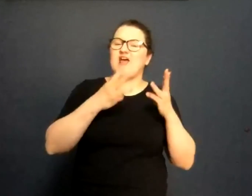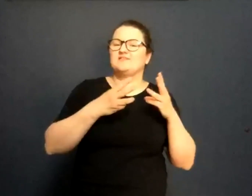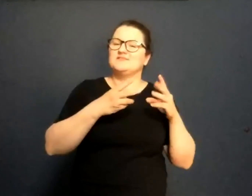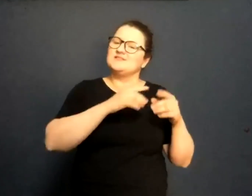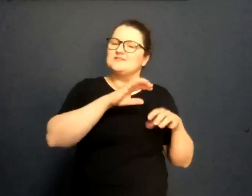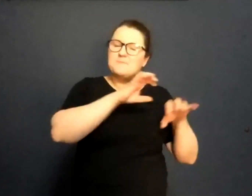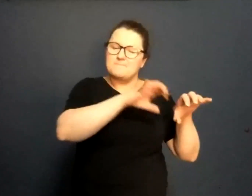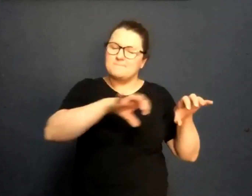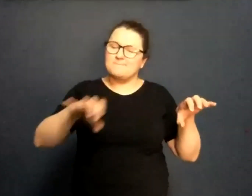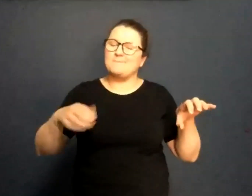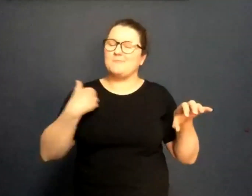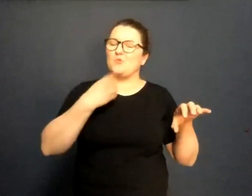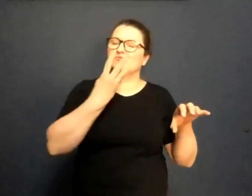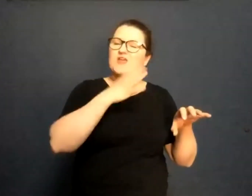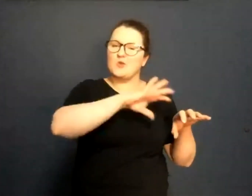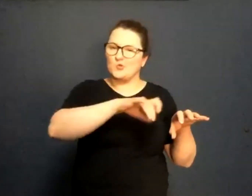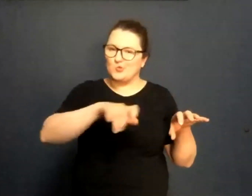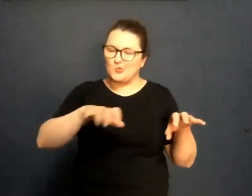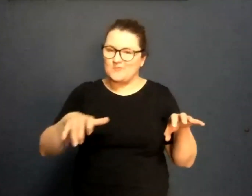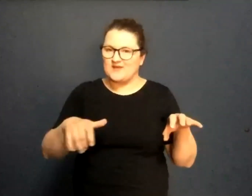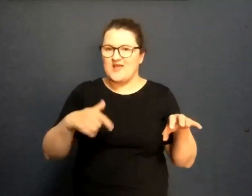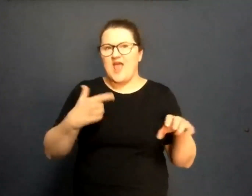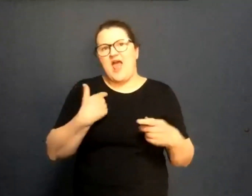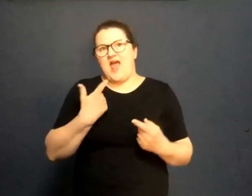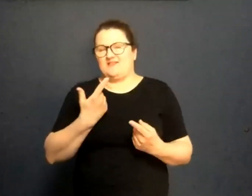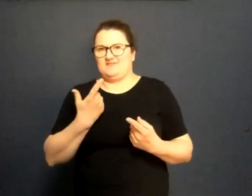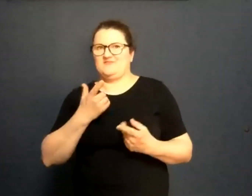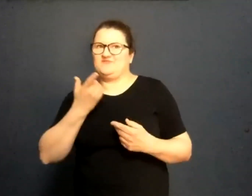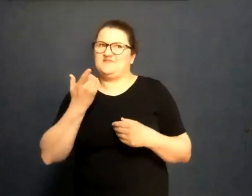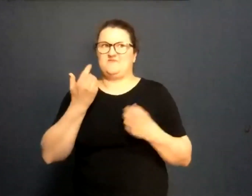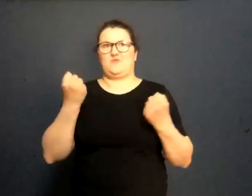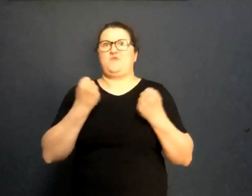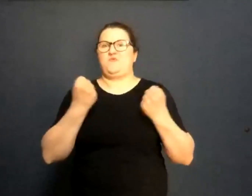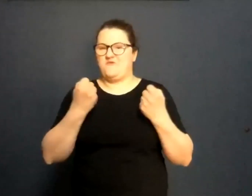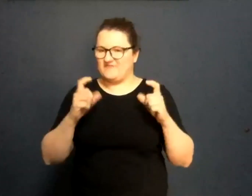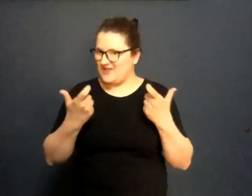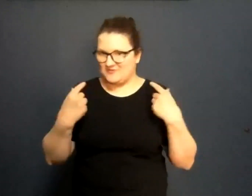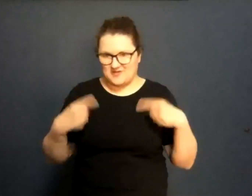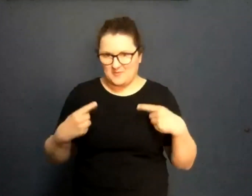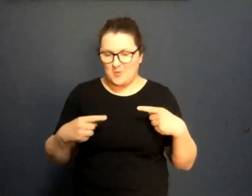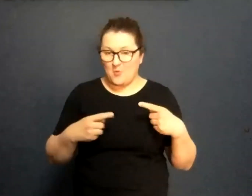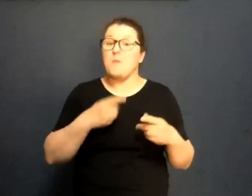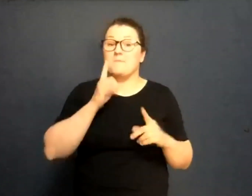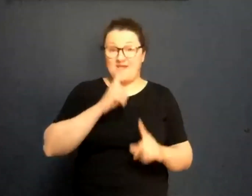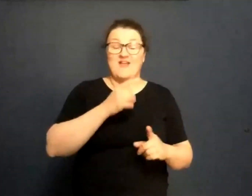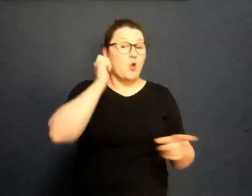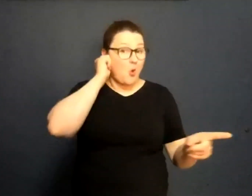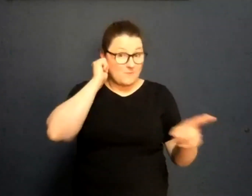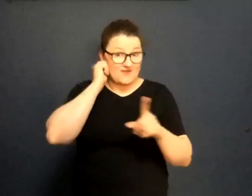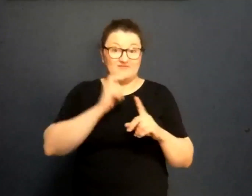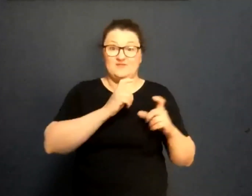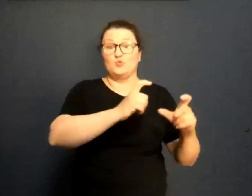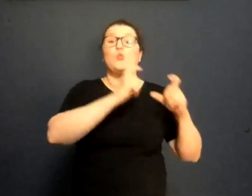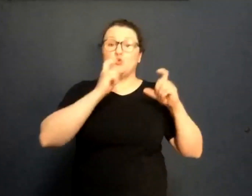cokolwiek się takiego niezwykłego zdarzyło. Ja miałam takie nastawienie, znaczy one się zgłosiły na warsztat, tak, kobiety,